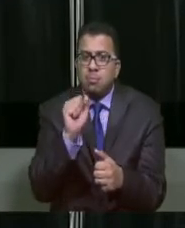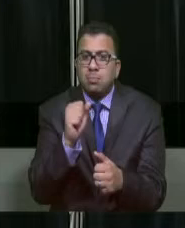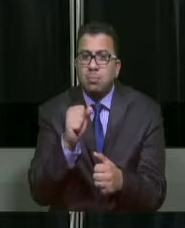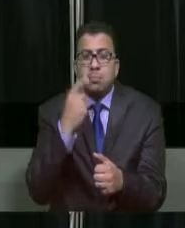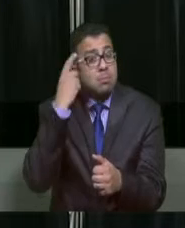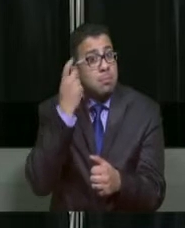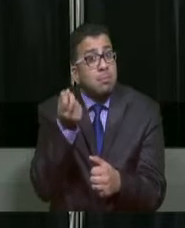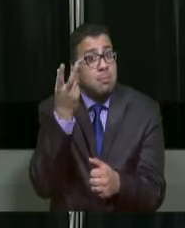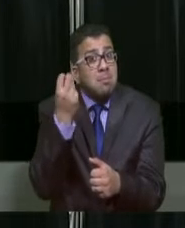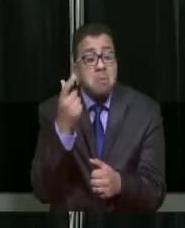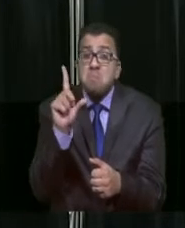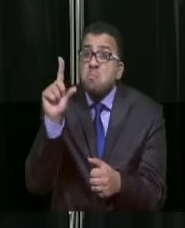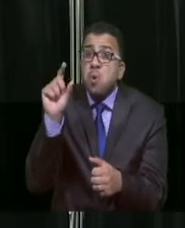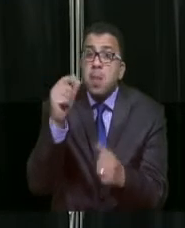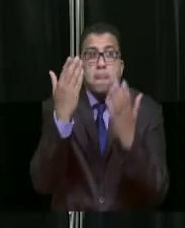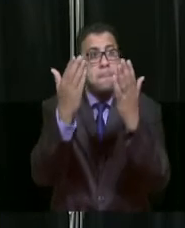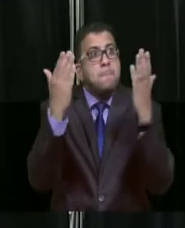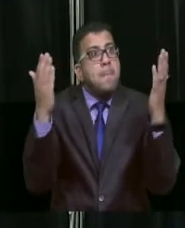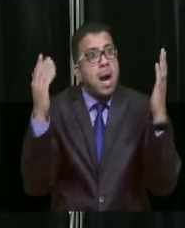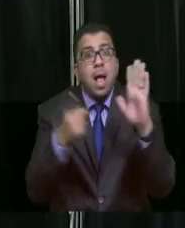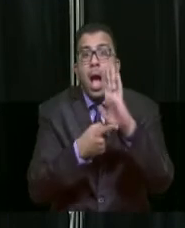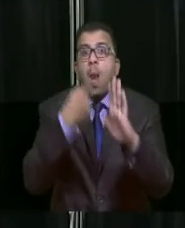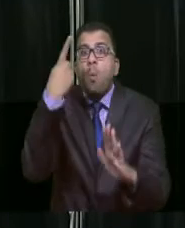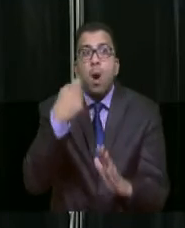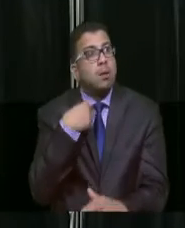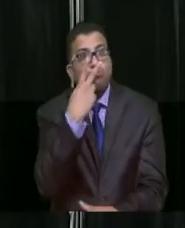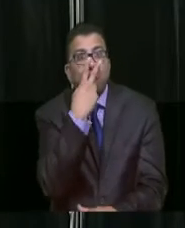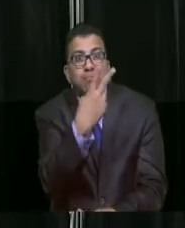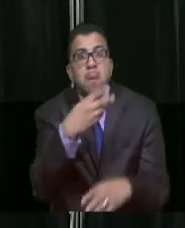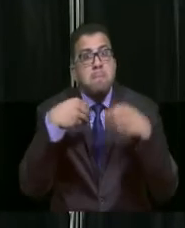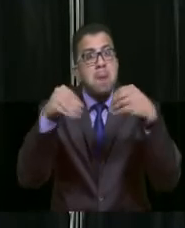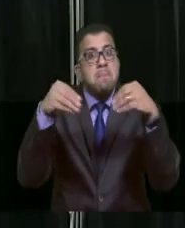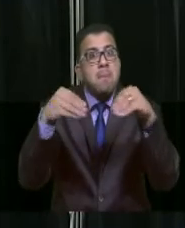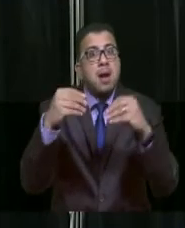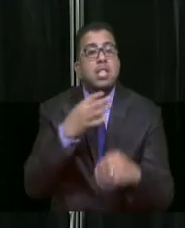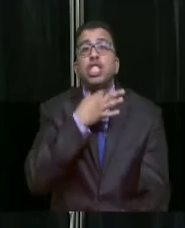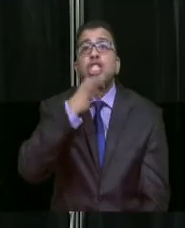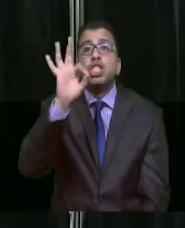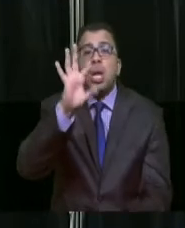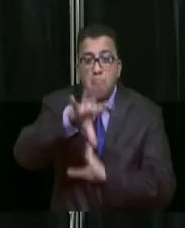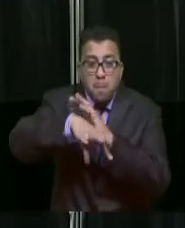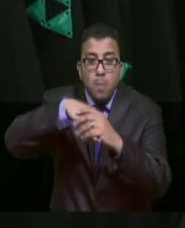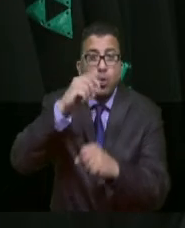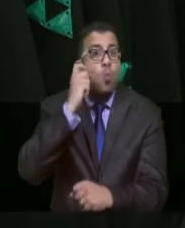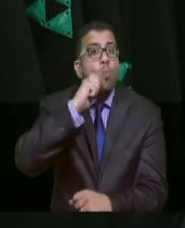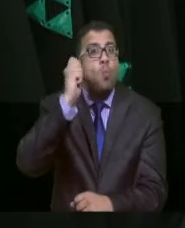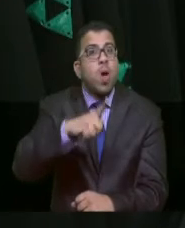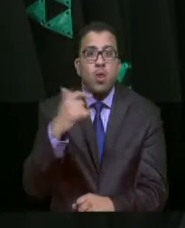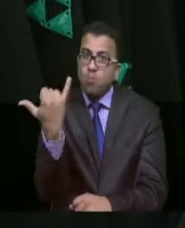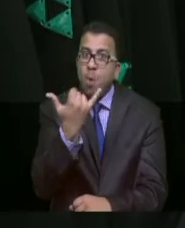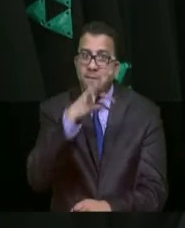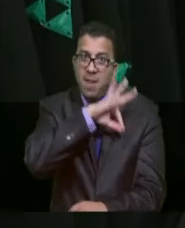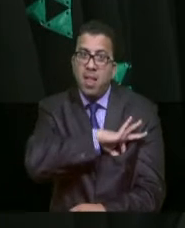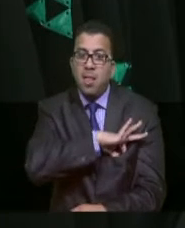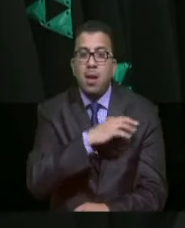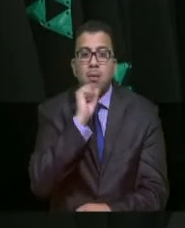عيبتنا فكرة المعرض. المعرض فريد من نوعه صراحة، وفكرة جديدة ومشروع وطني. طبعا بما